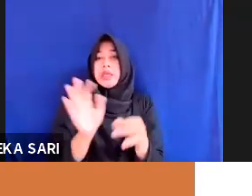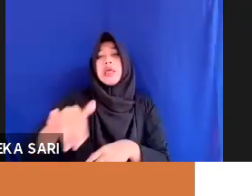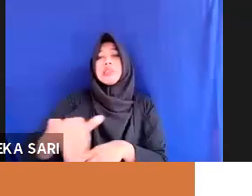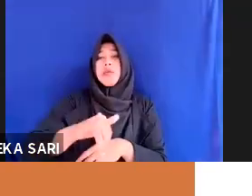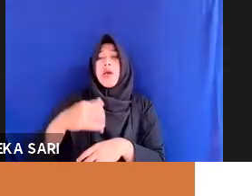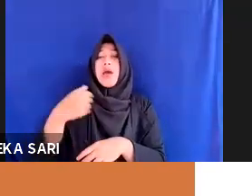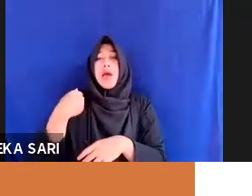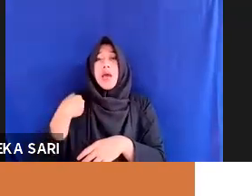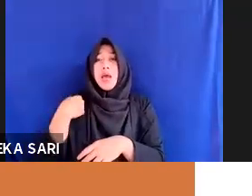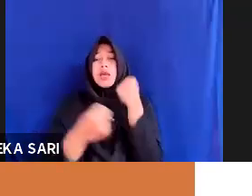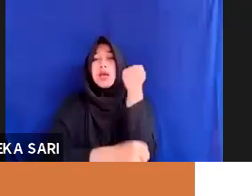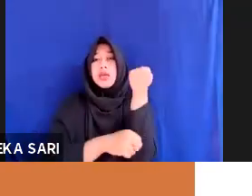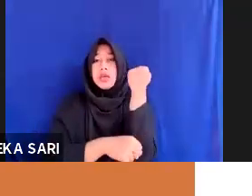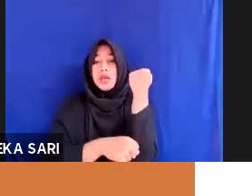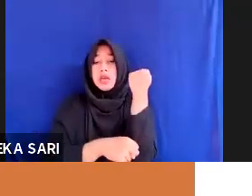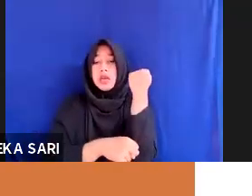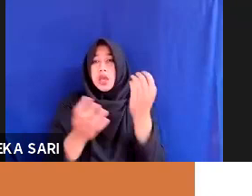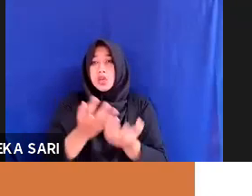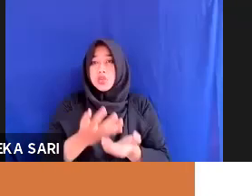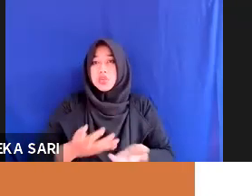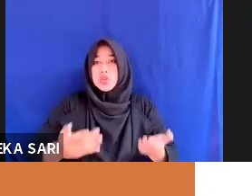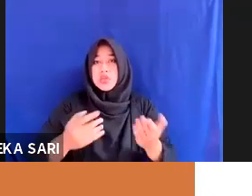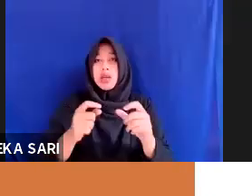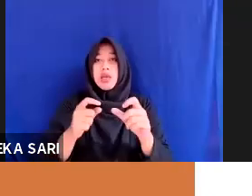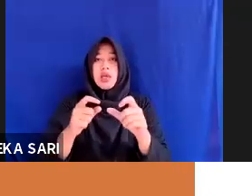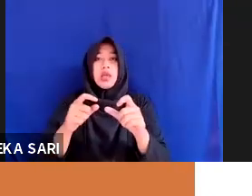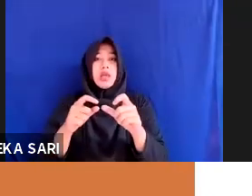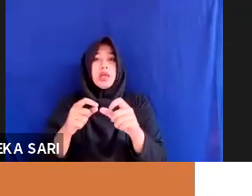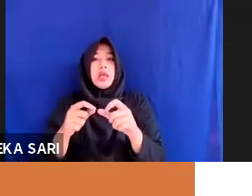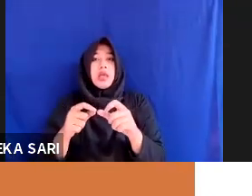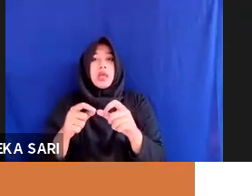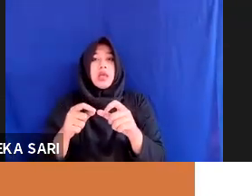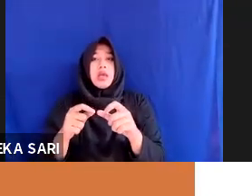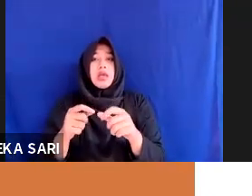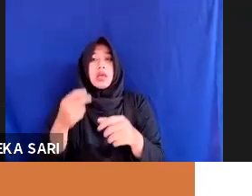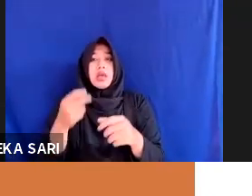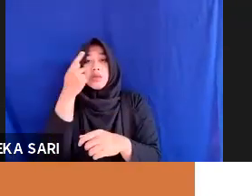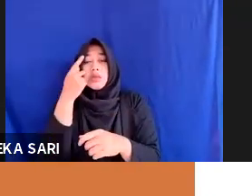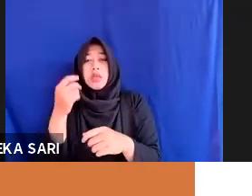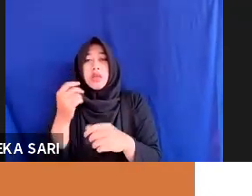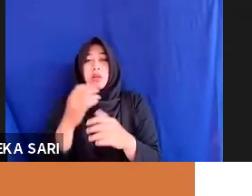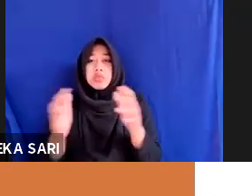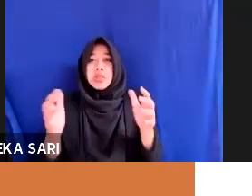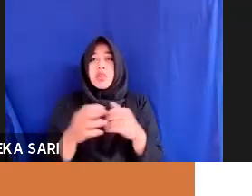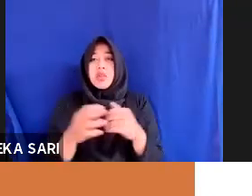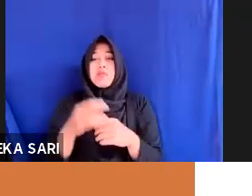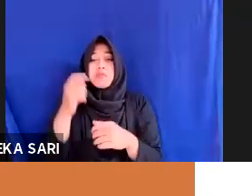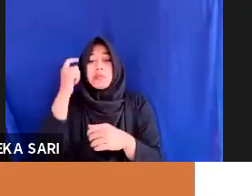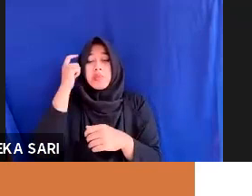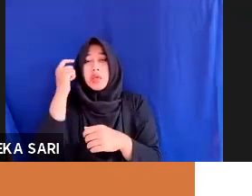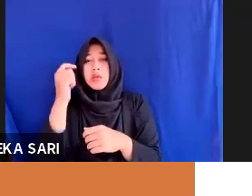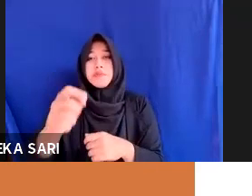yang social safety net-nya besar sekali, ada yang menganggap bahwa masyarakatnya sudah punya